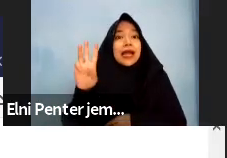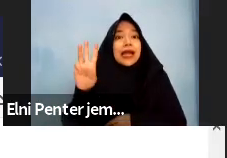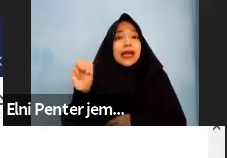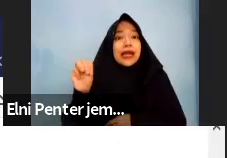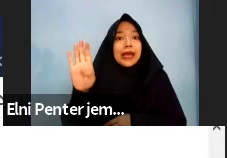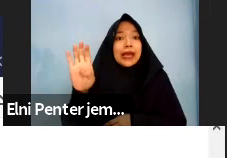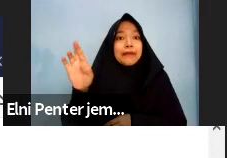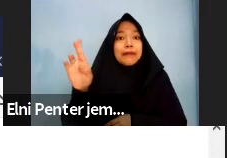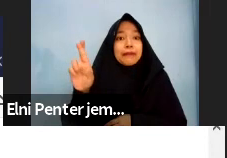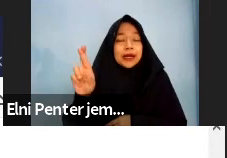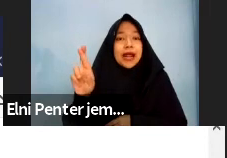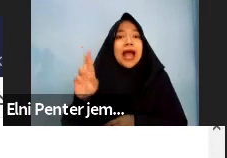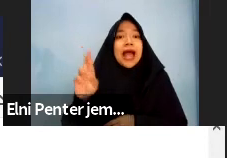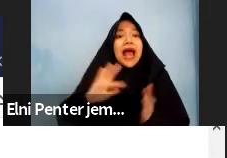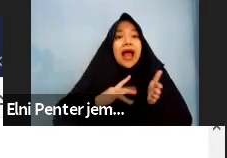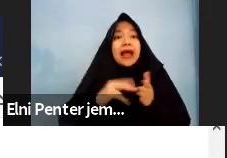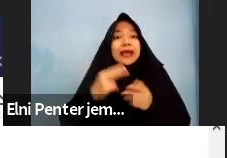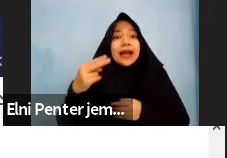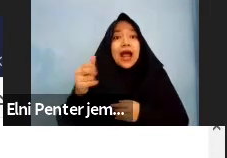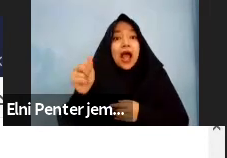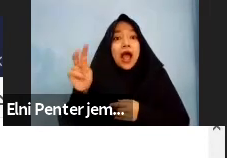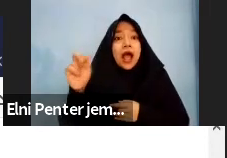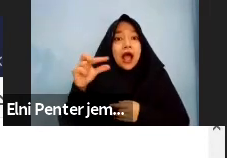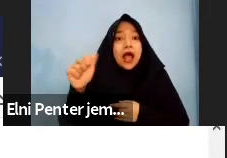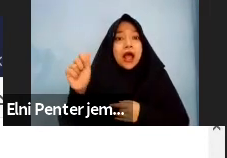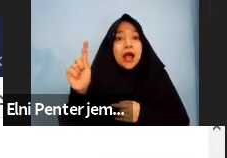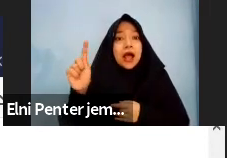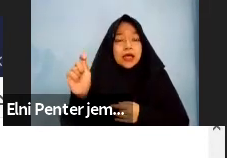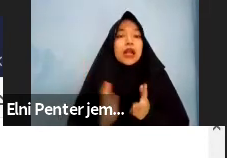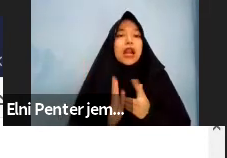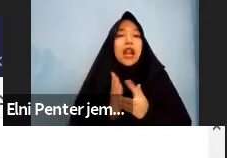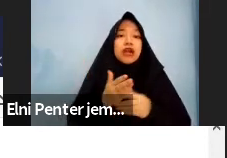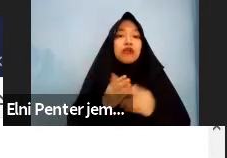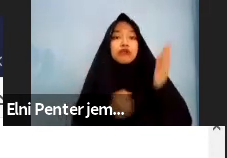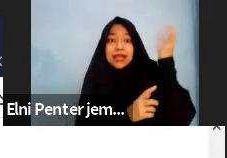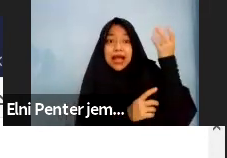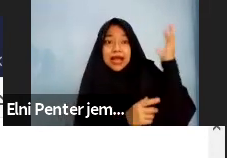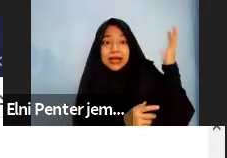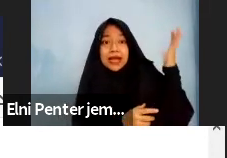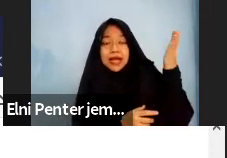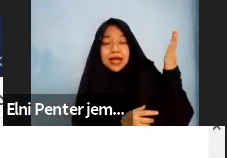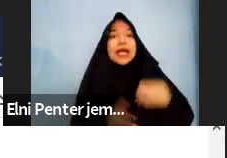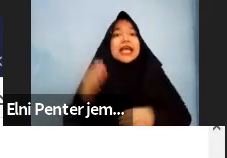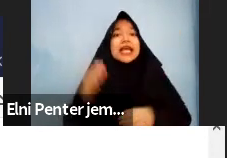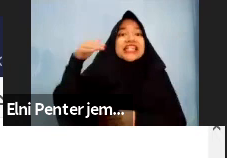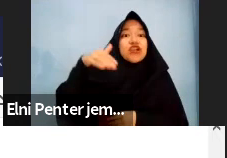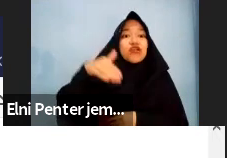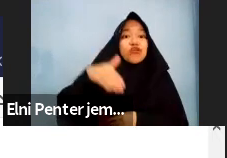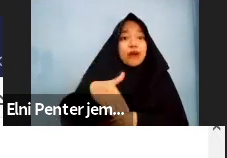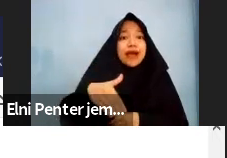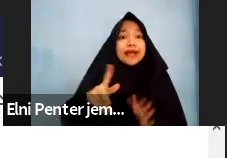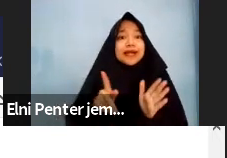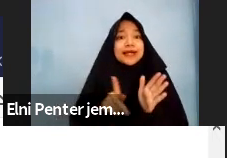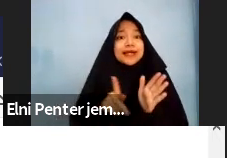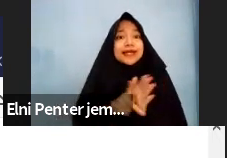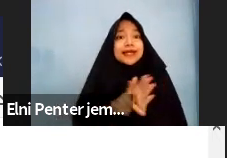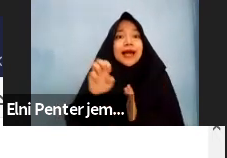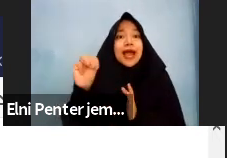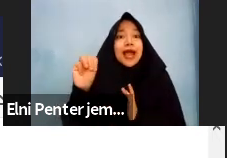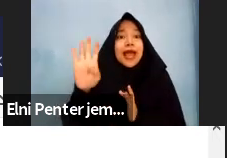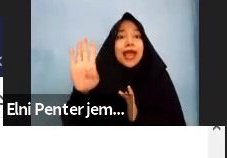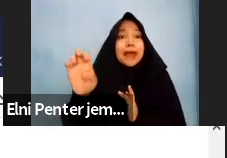air es rasakan tingkat panas air itu pada tanganmu tiga setelah ya